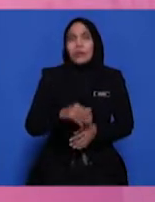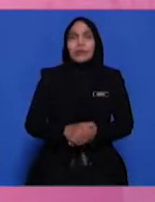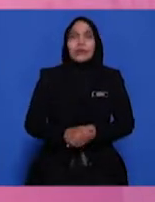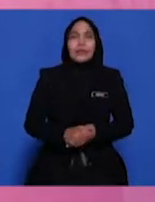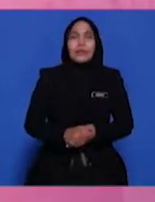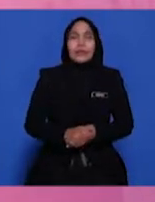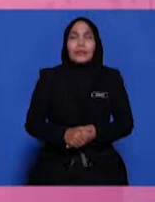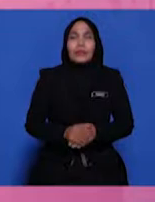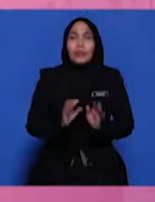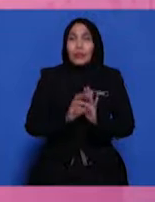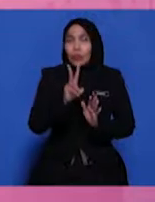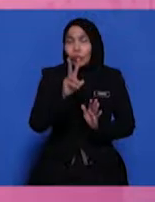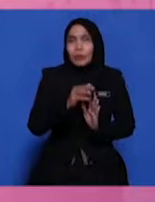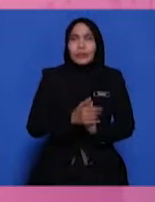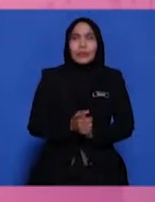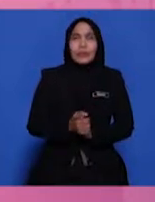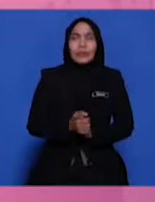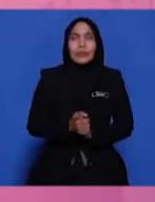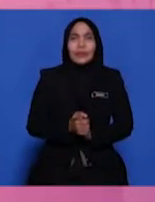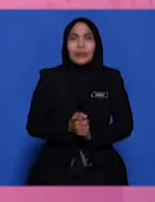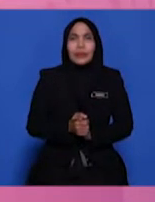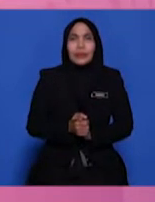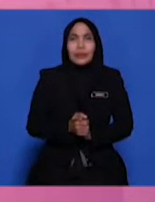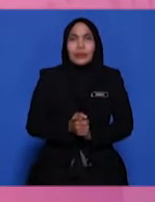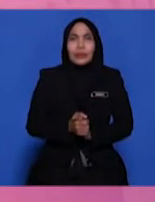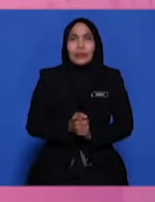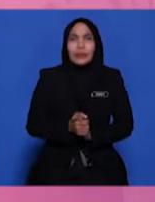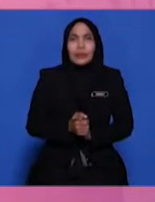Dalam contoh dua, Puan Shanti merancang membelanjakan